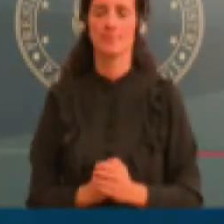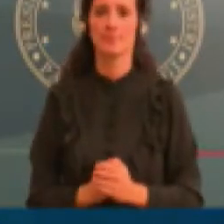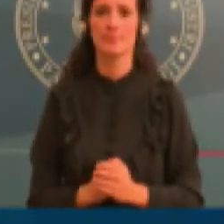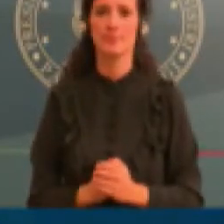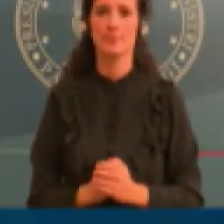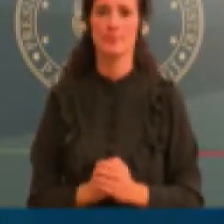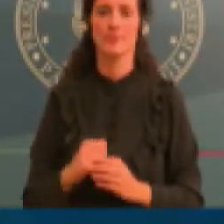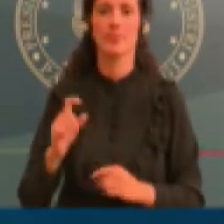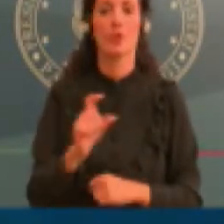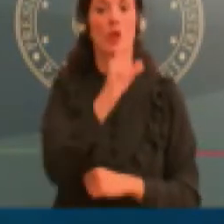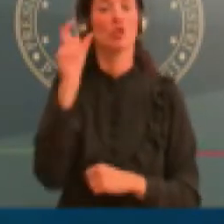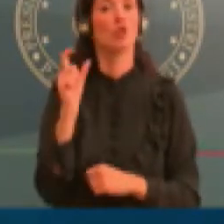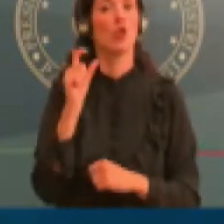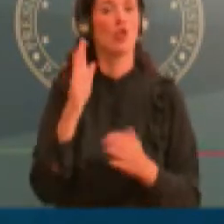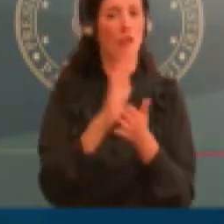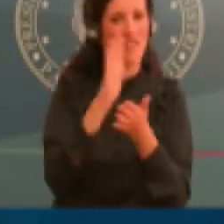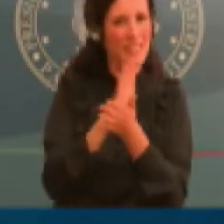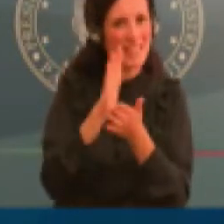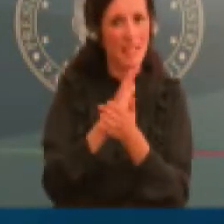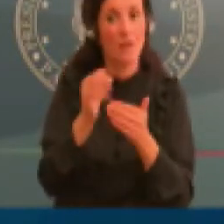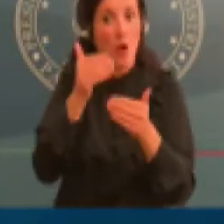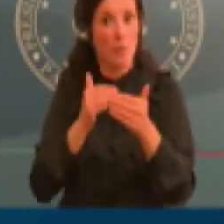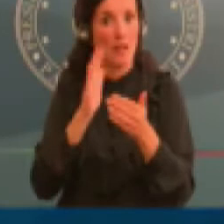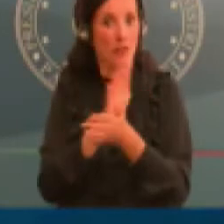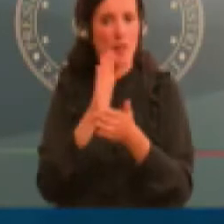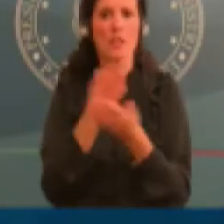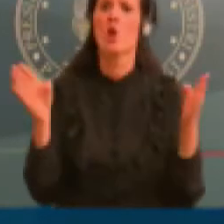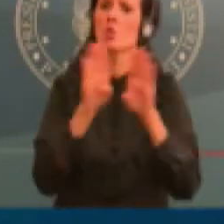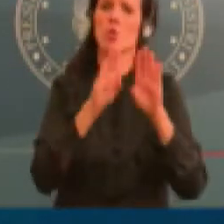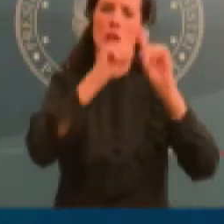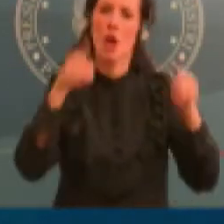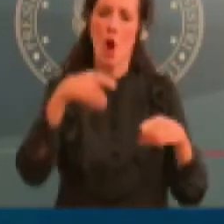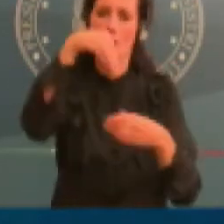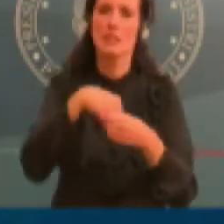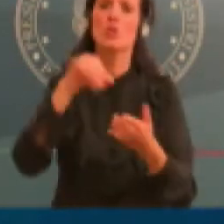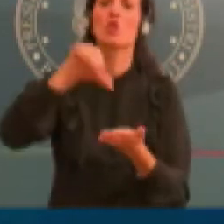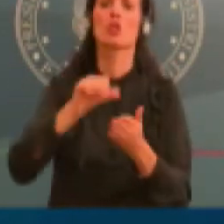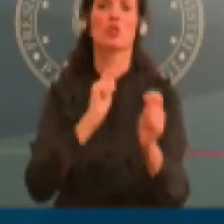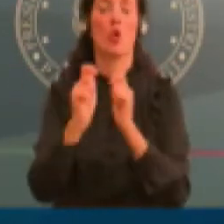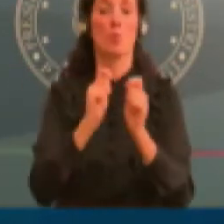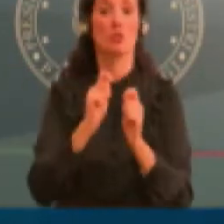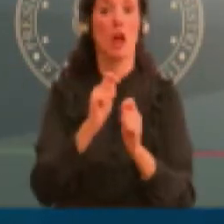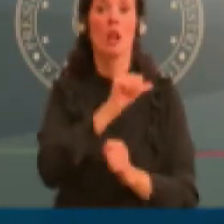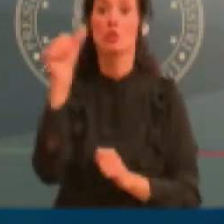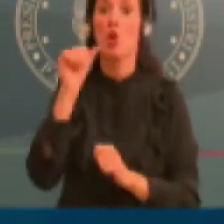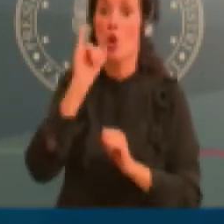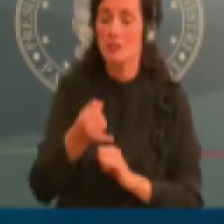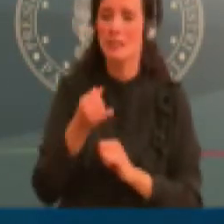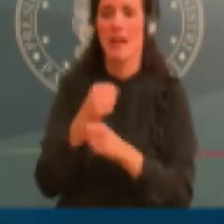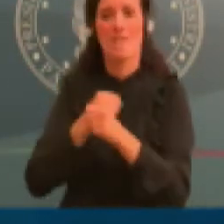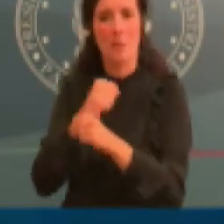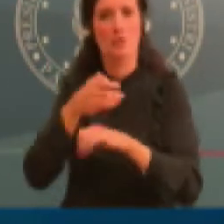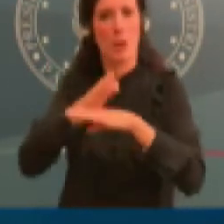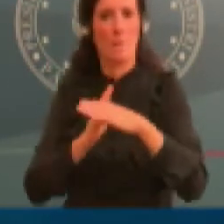eccezione di farmacie e parafarmacie, generi alimentari, tabacchi ed edicole. Chiudono musei, chiudono